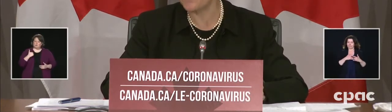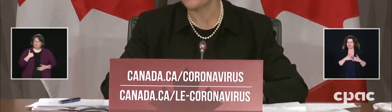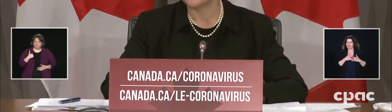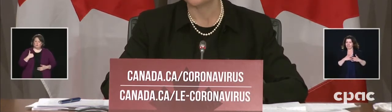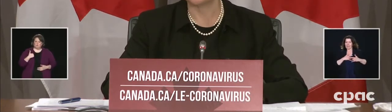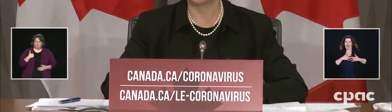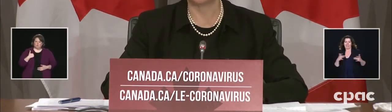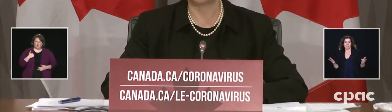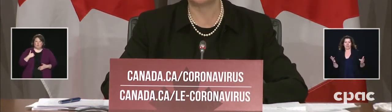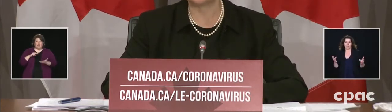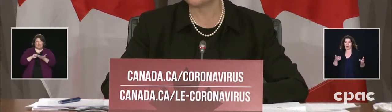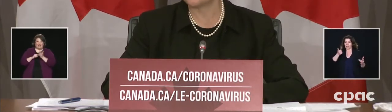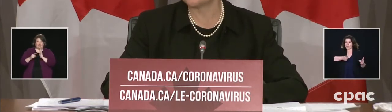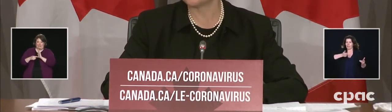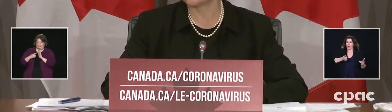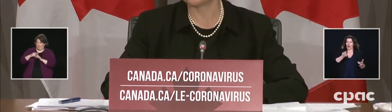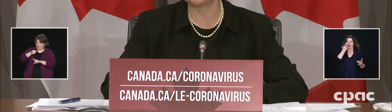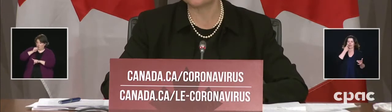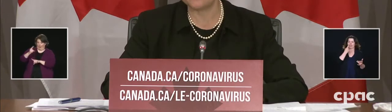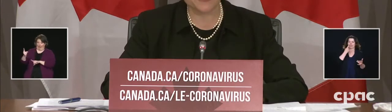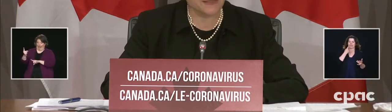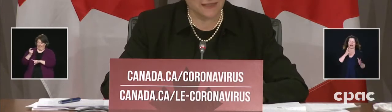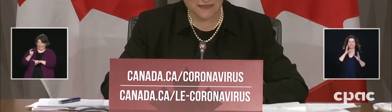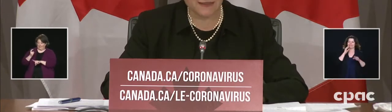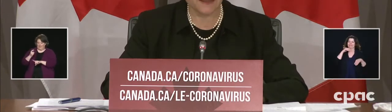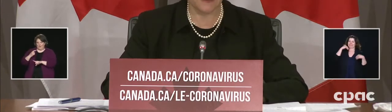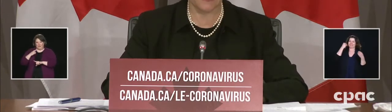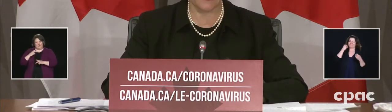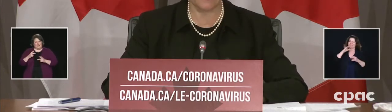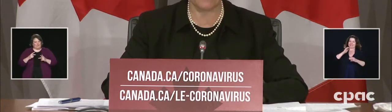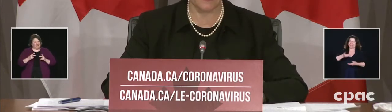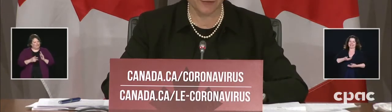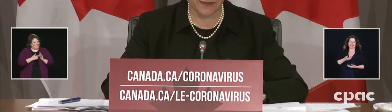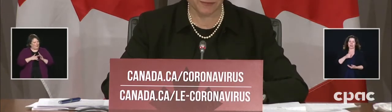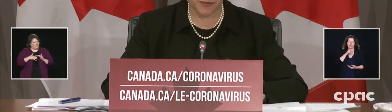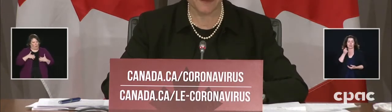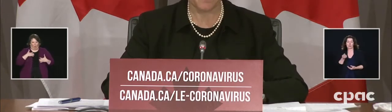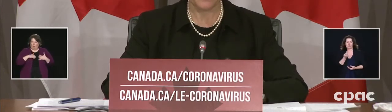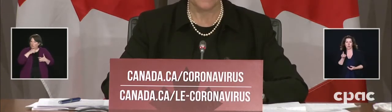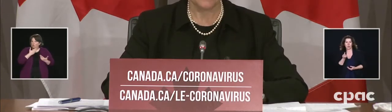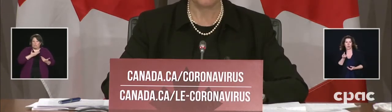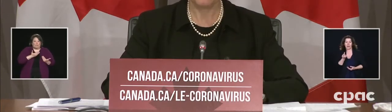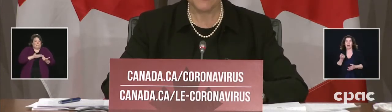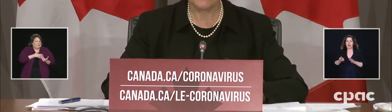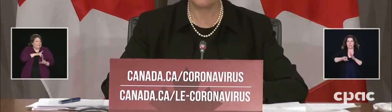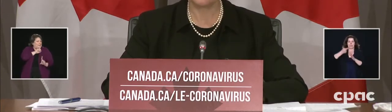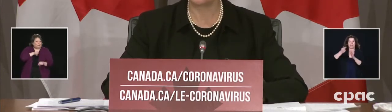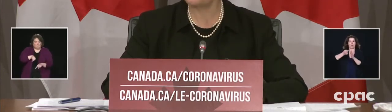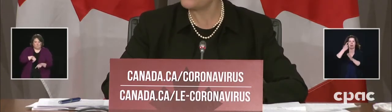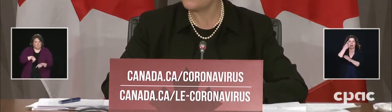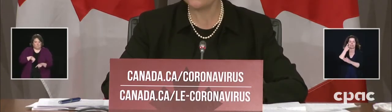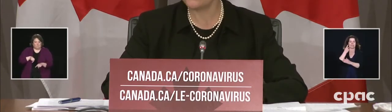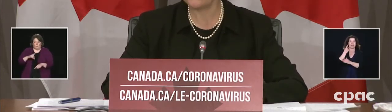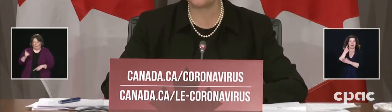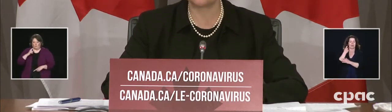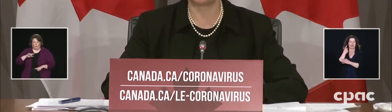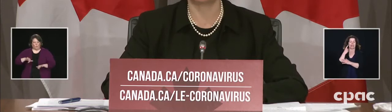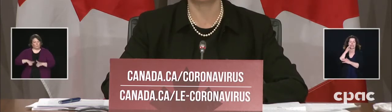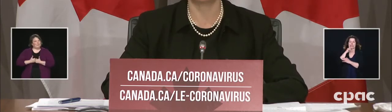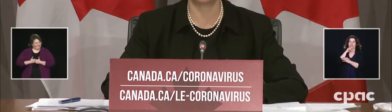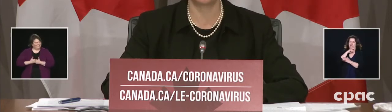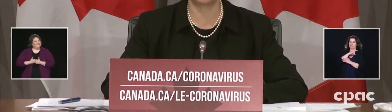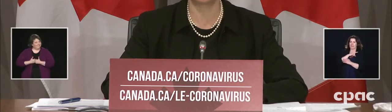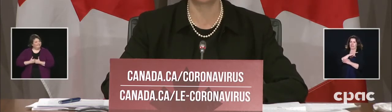reçois. Il y a des questions difficiles, évidemment, mais je peux dire